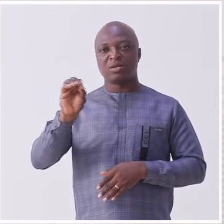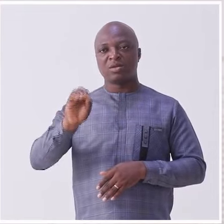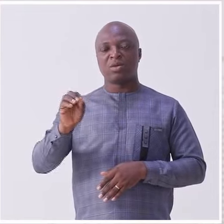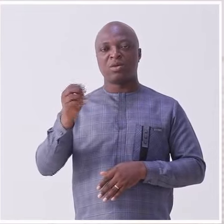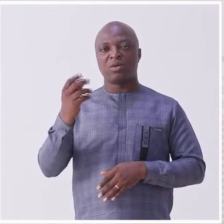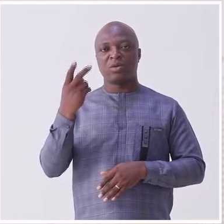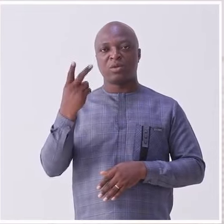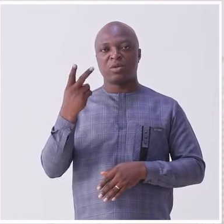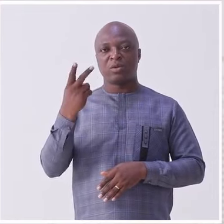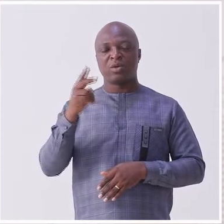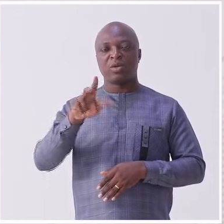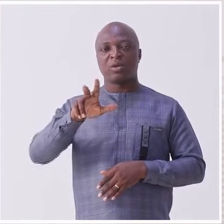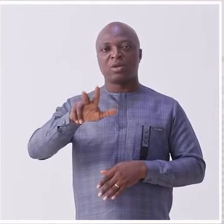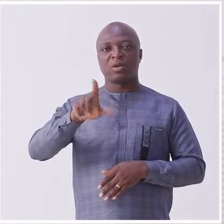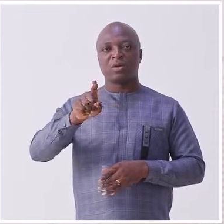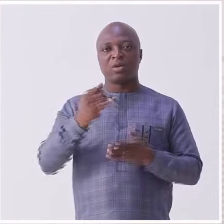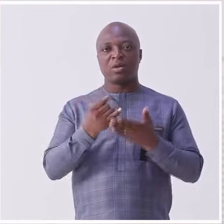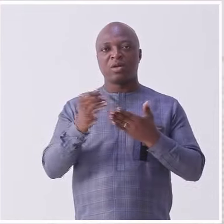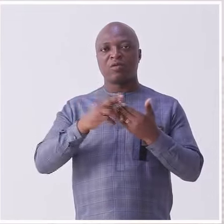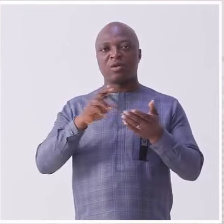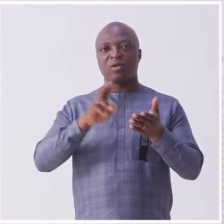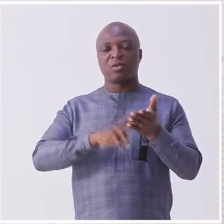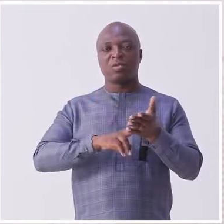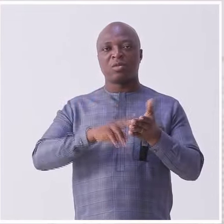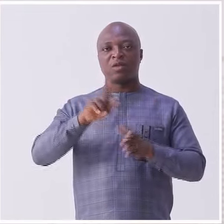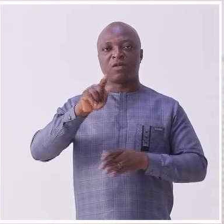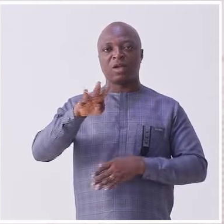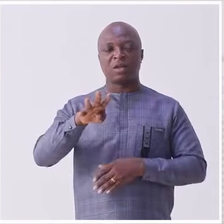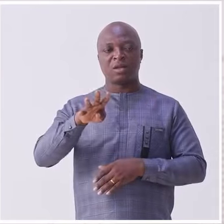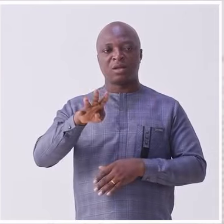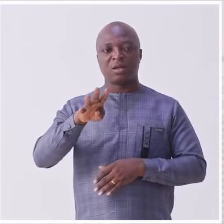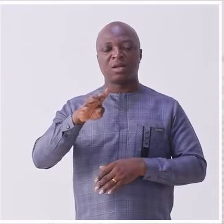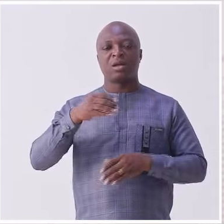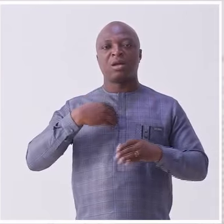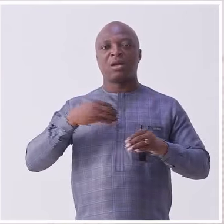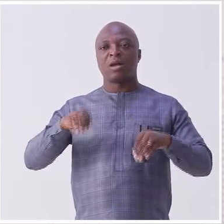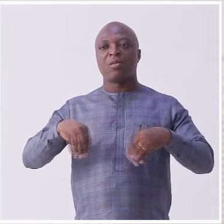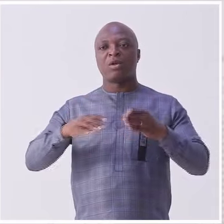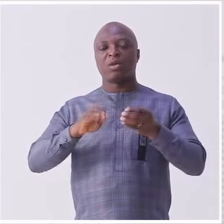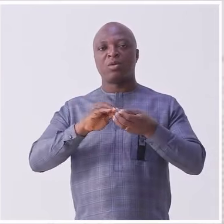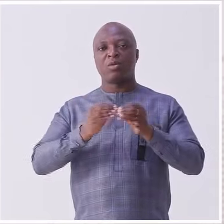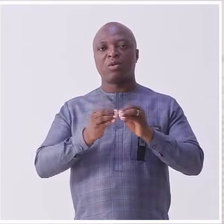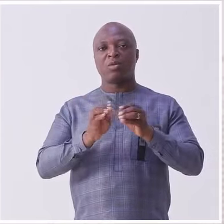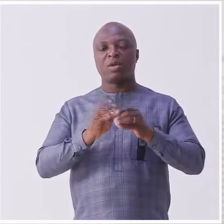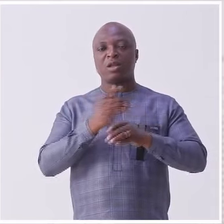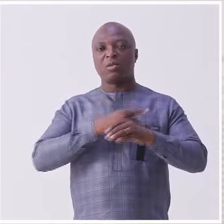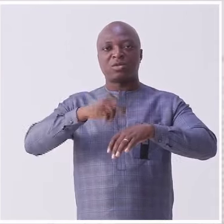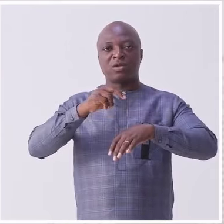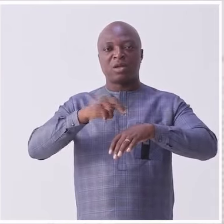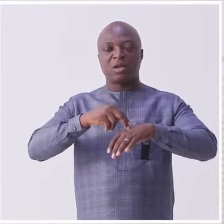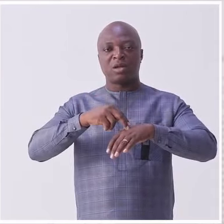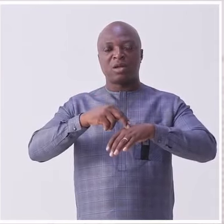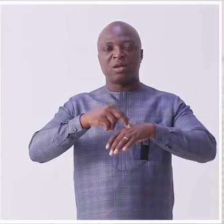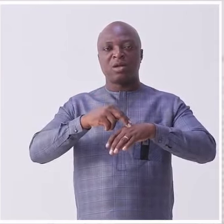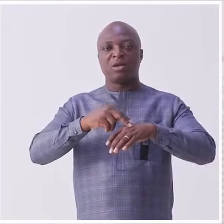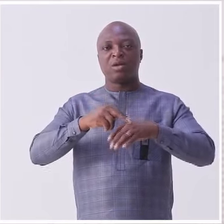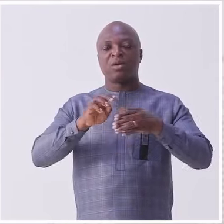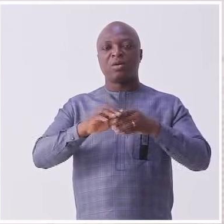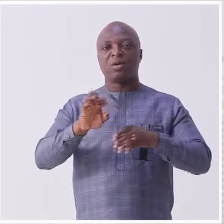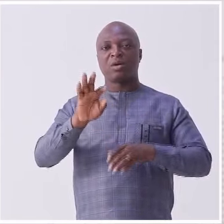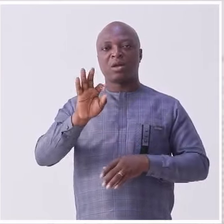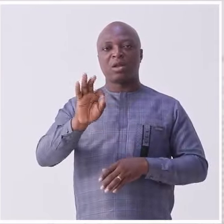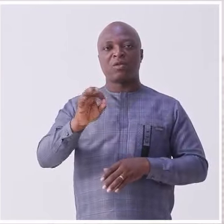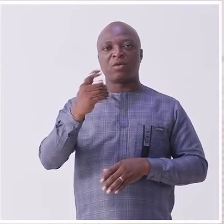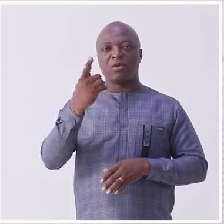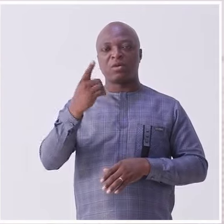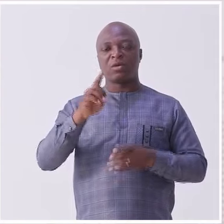2024-002 du 31 janvier 2024 a porté le nombre des députés à l'Assemblée nationale de